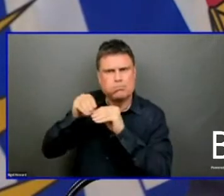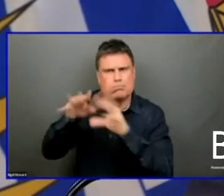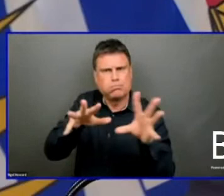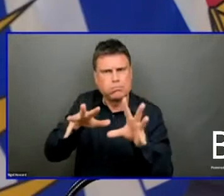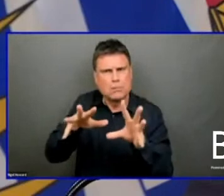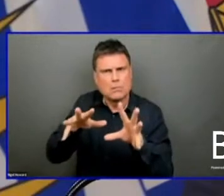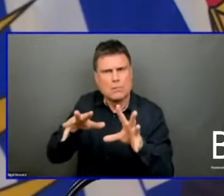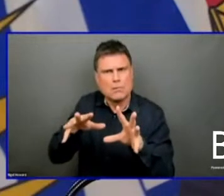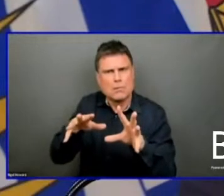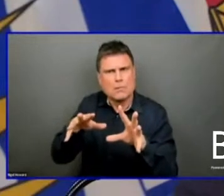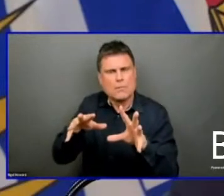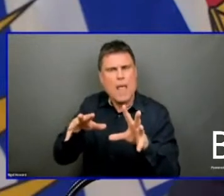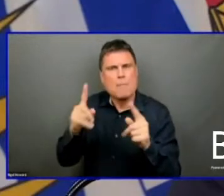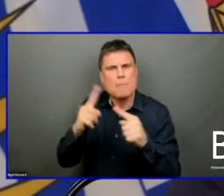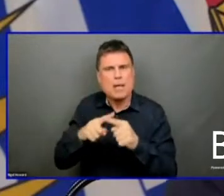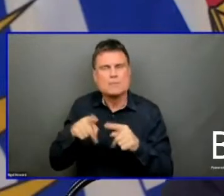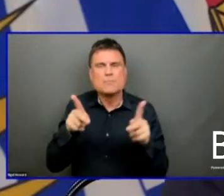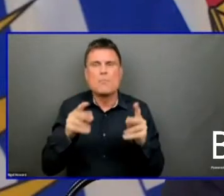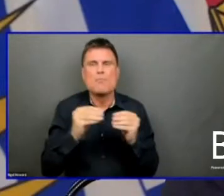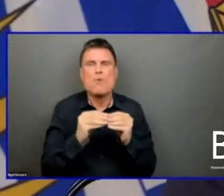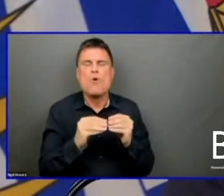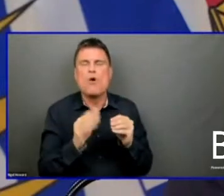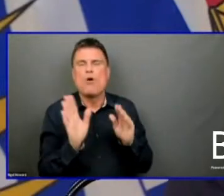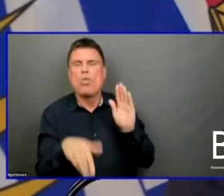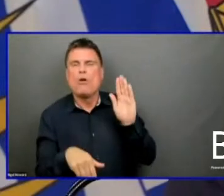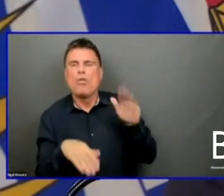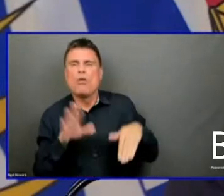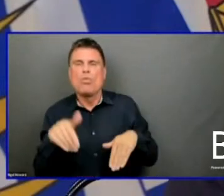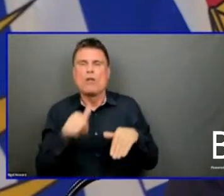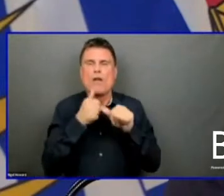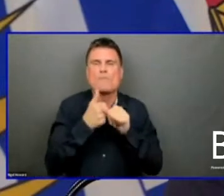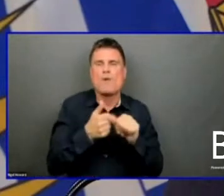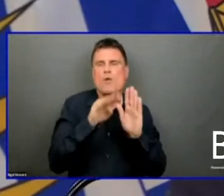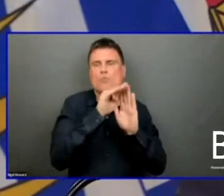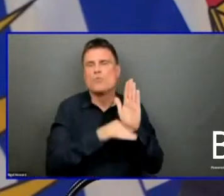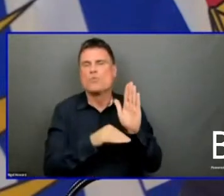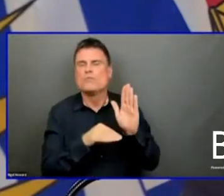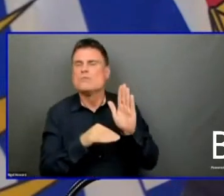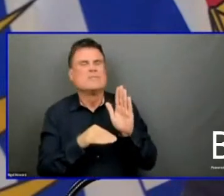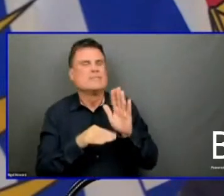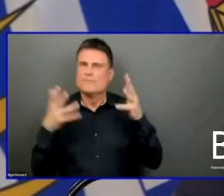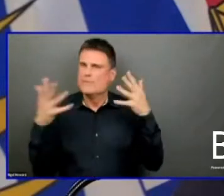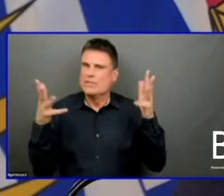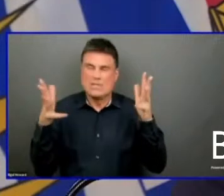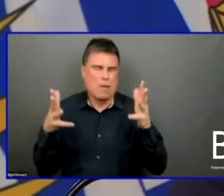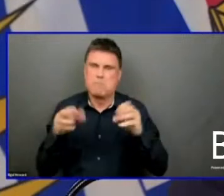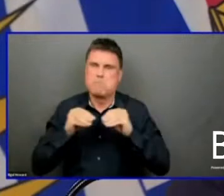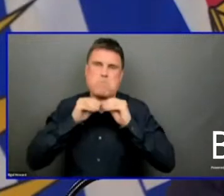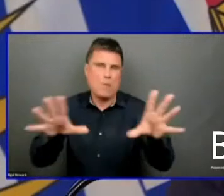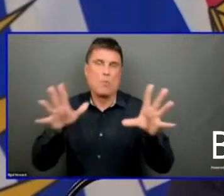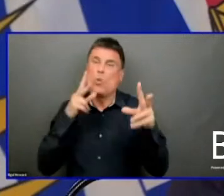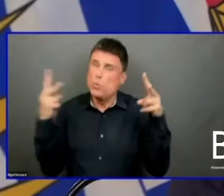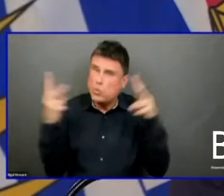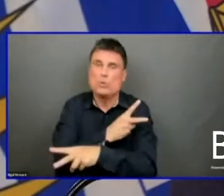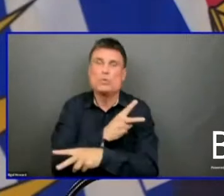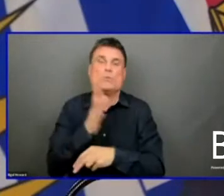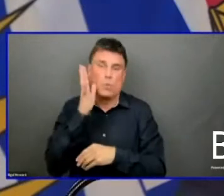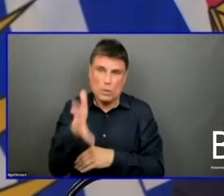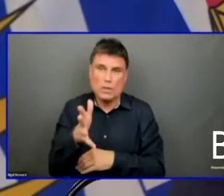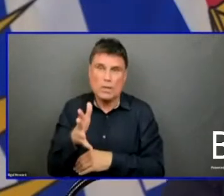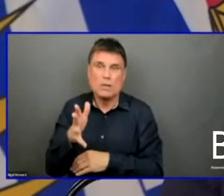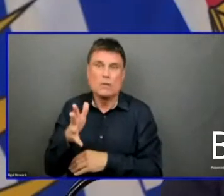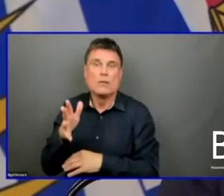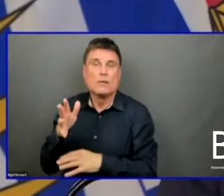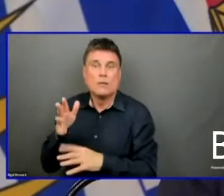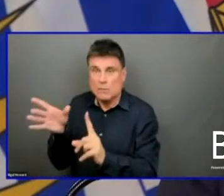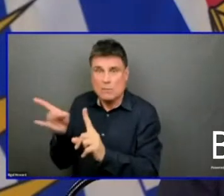little bits of leeway that we had 所 were 以 no 我刚 longer 才说了， able to 我们 protect 的 people, and we saw 我 lots 们 of 的 infections in 卫生 some 官就给人一种这个印 related